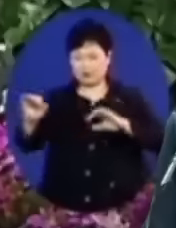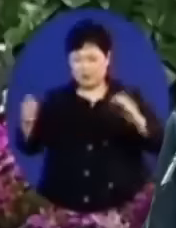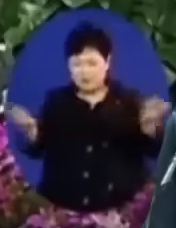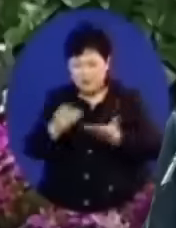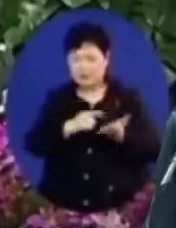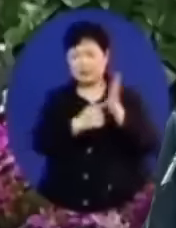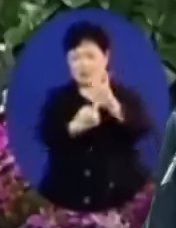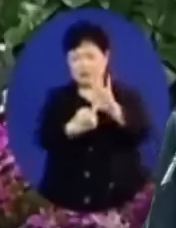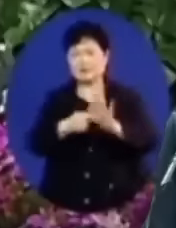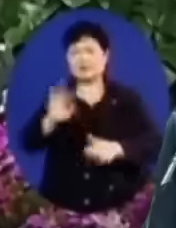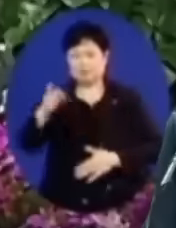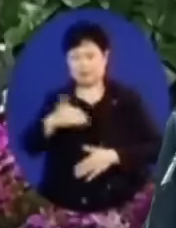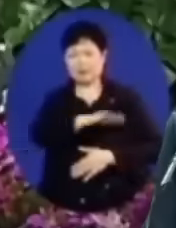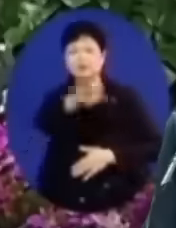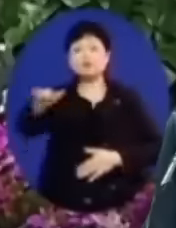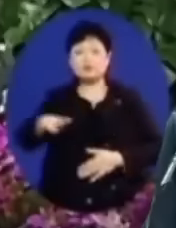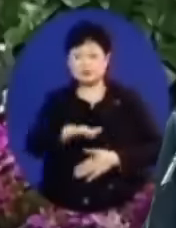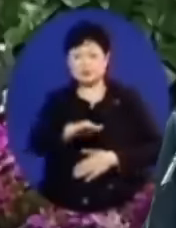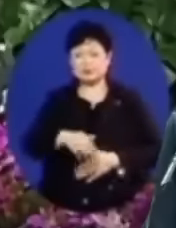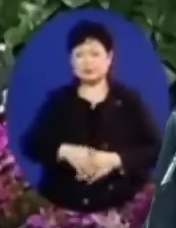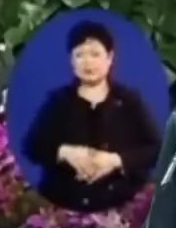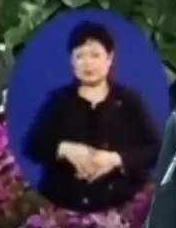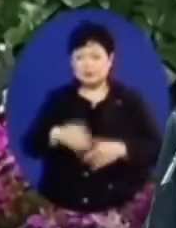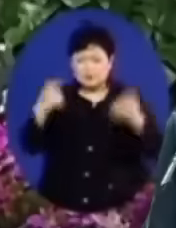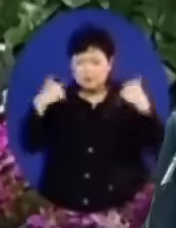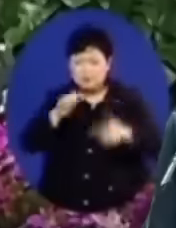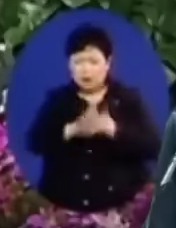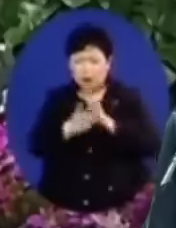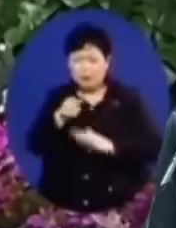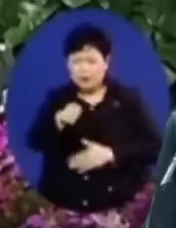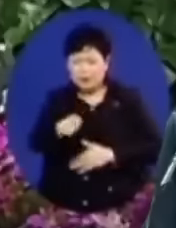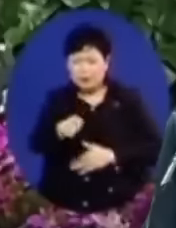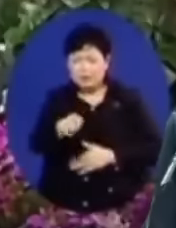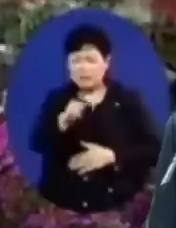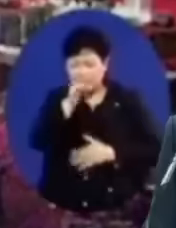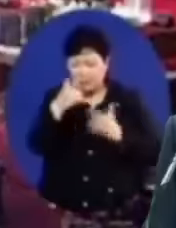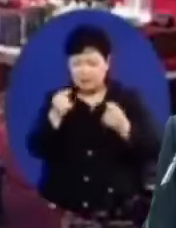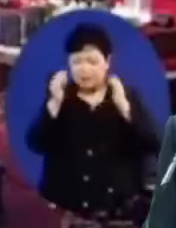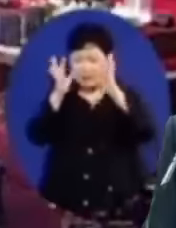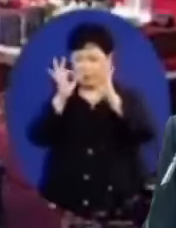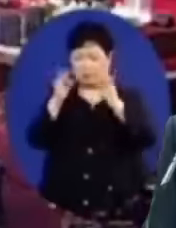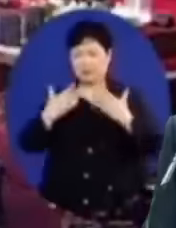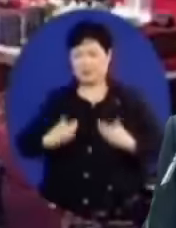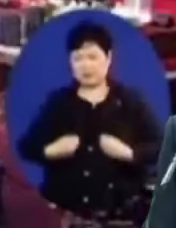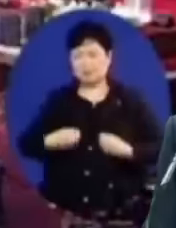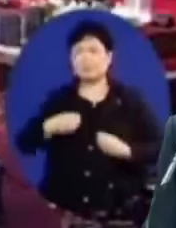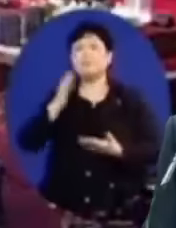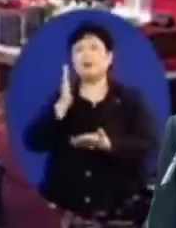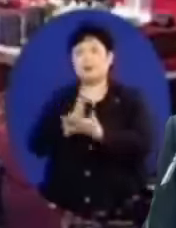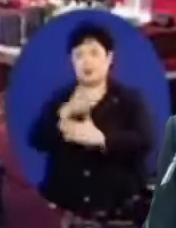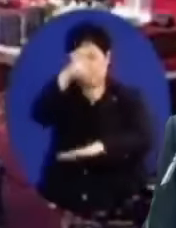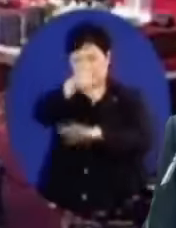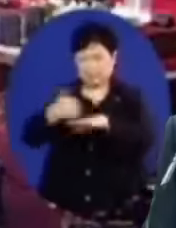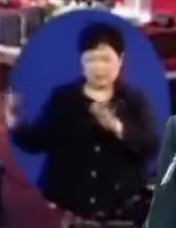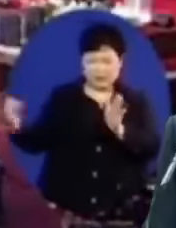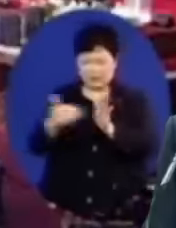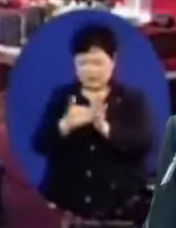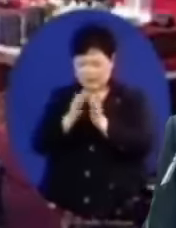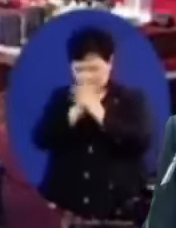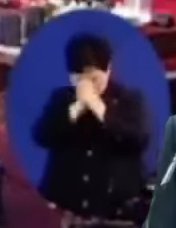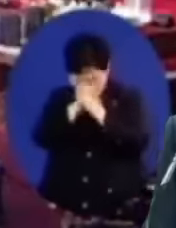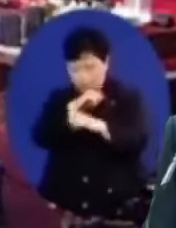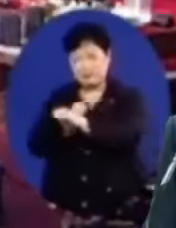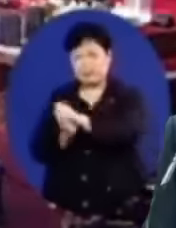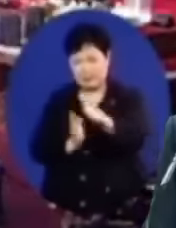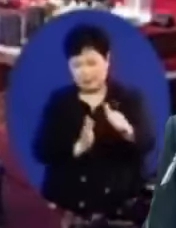되는 것입니다. 우리는 늘 없는 것을 있는 것 같이 바라보며 낙심하지 말고 끝까지 기도해야